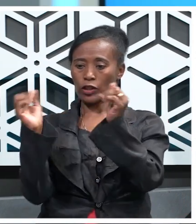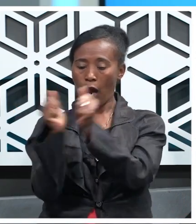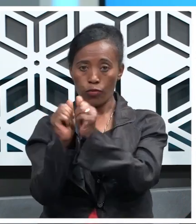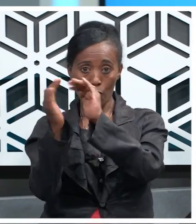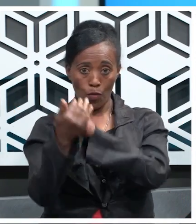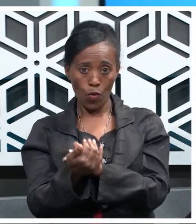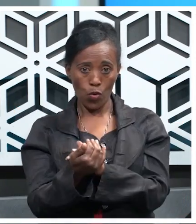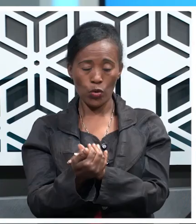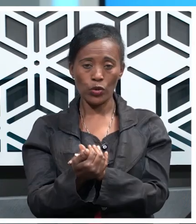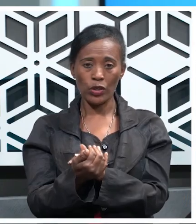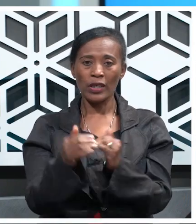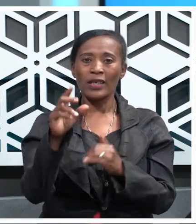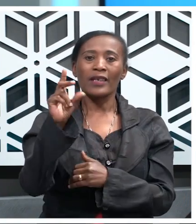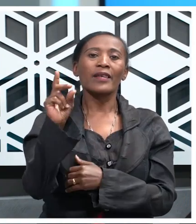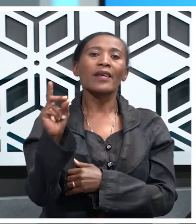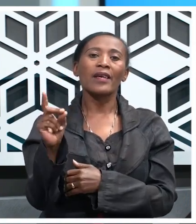ጉዳተኞች ፌዴሬሽን ጋር በመሆን